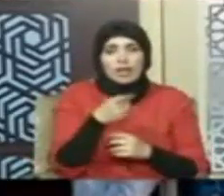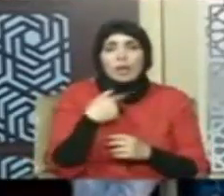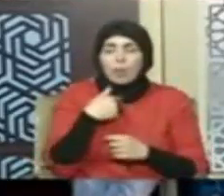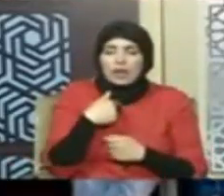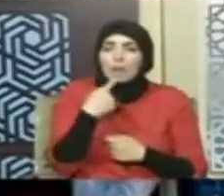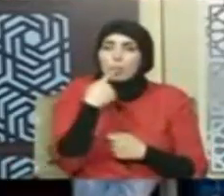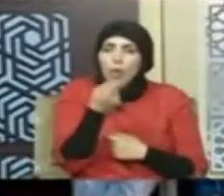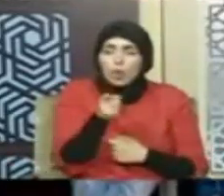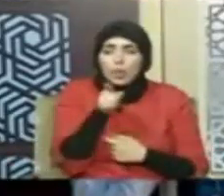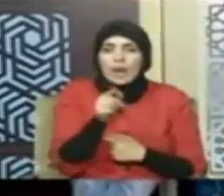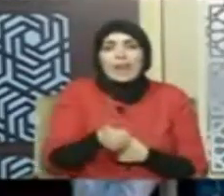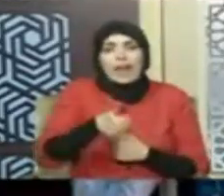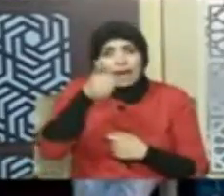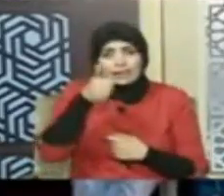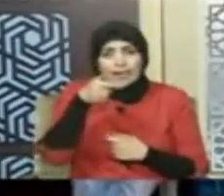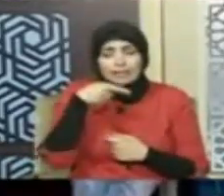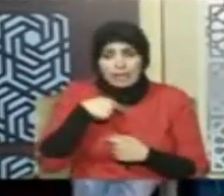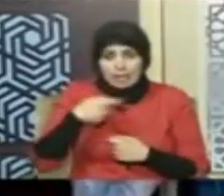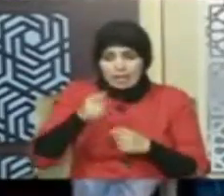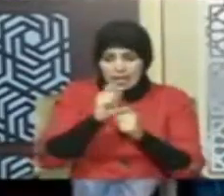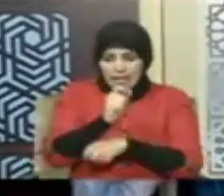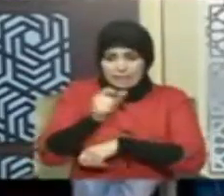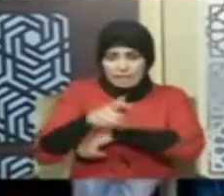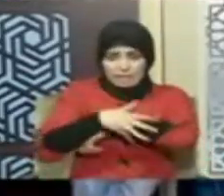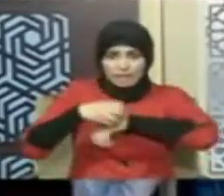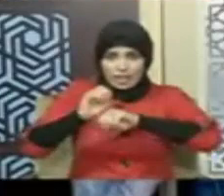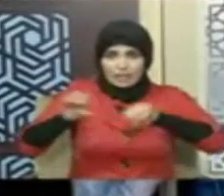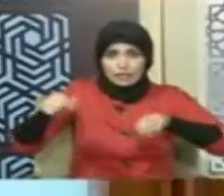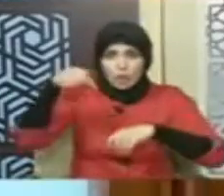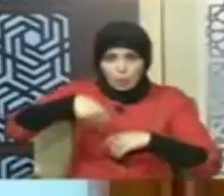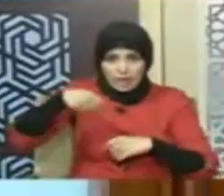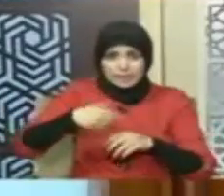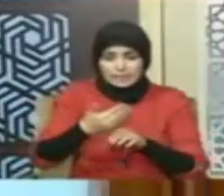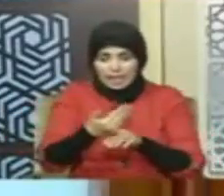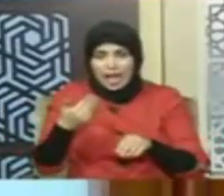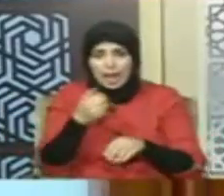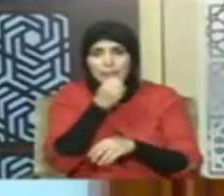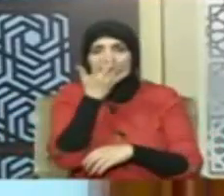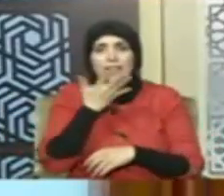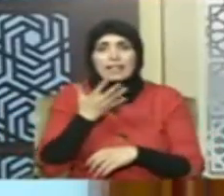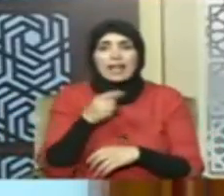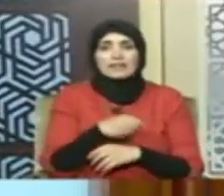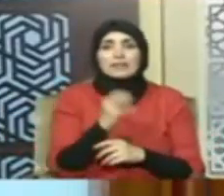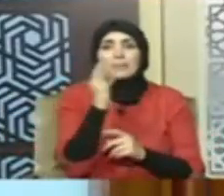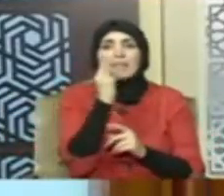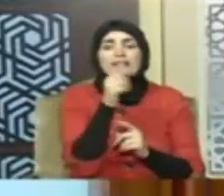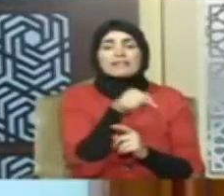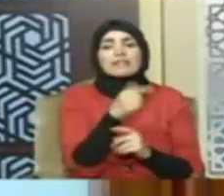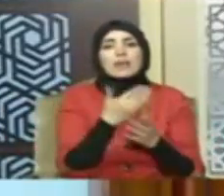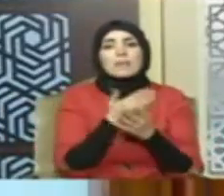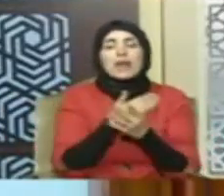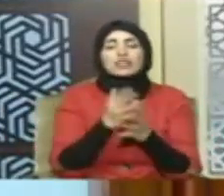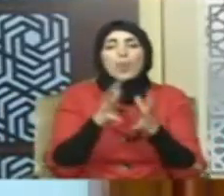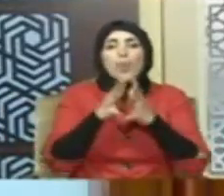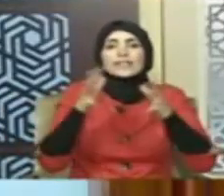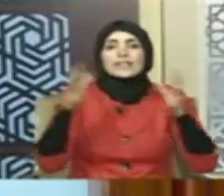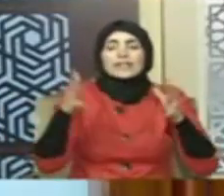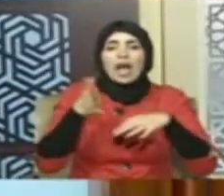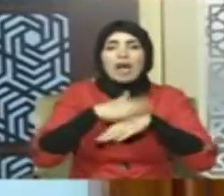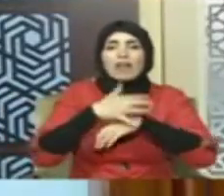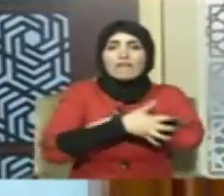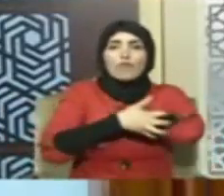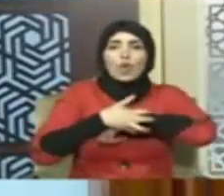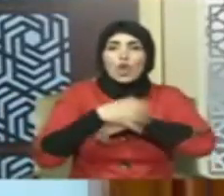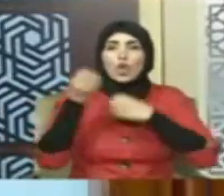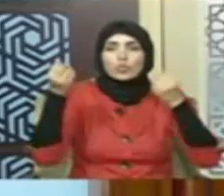بها قبل العيد بعدة أيام حتى نوسع على الفقراء. وزيدوا من فضل الله عليكم، لأن النبي صلى الله